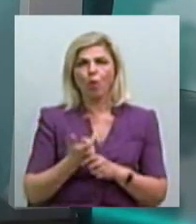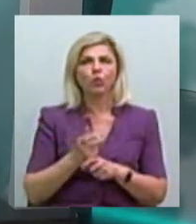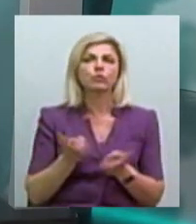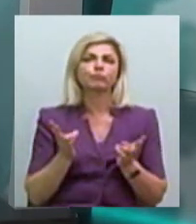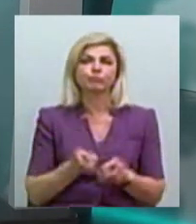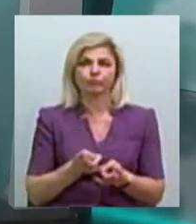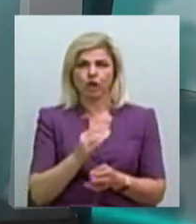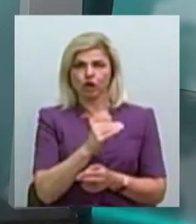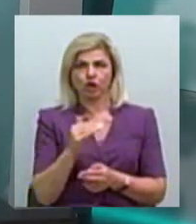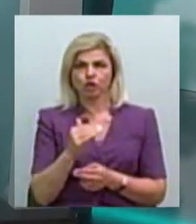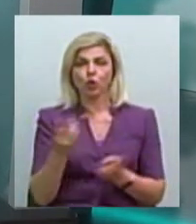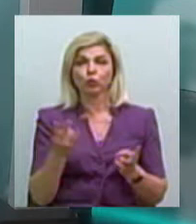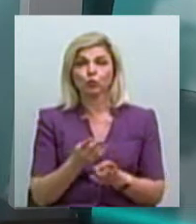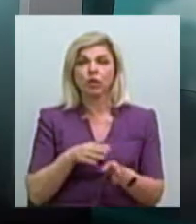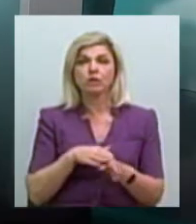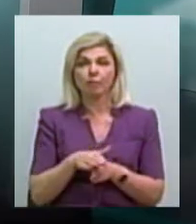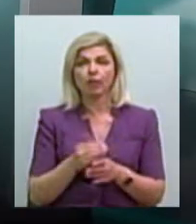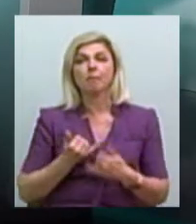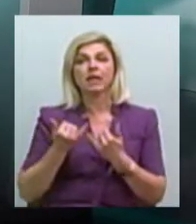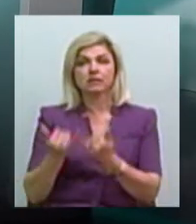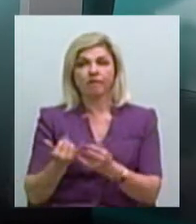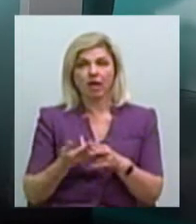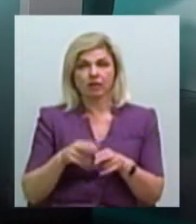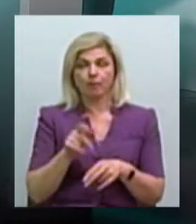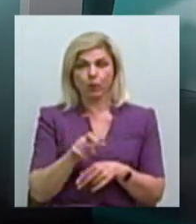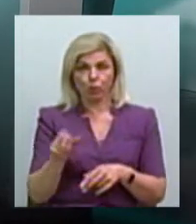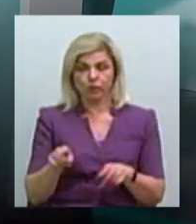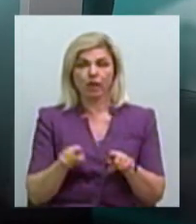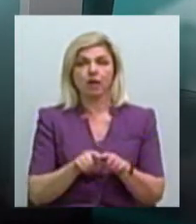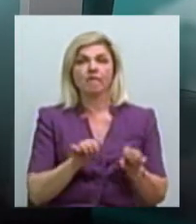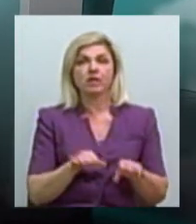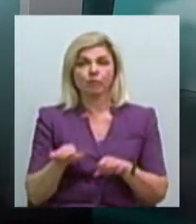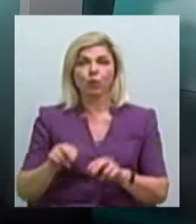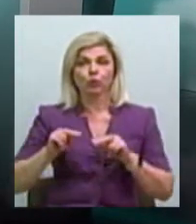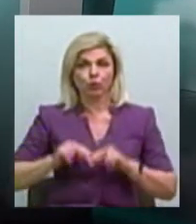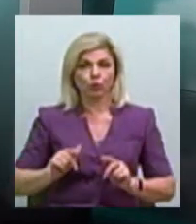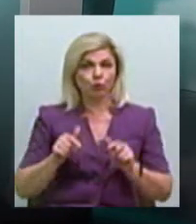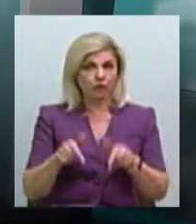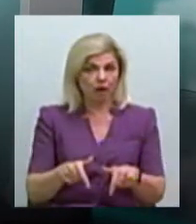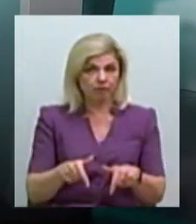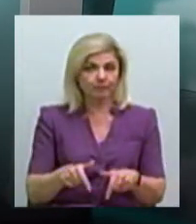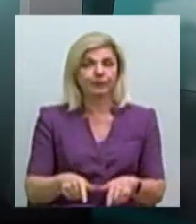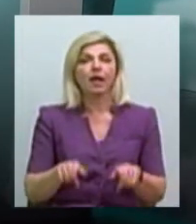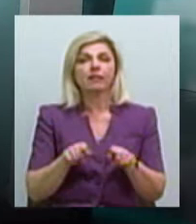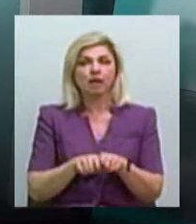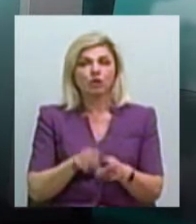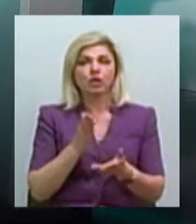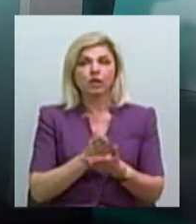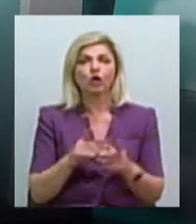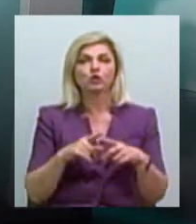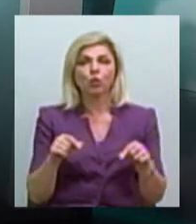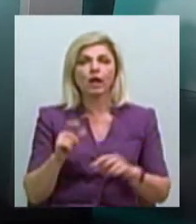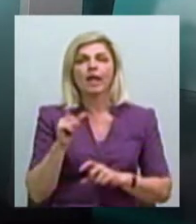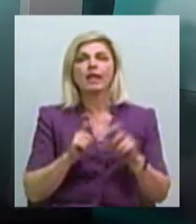которую нужно заполнять. И мы предоставляем этим людям такую возможность трудоустраиваться. Есть же также школы по